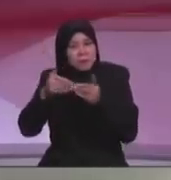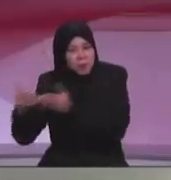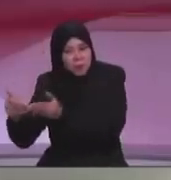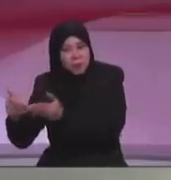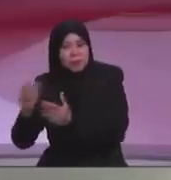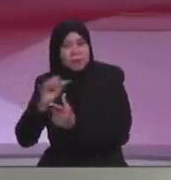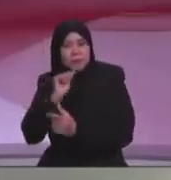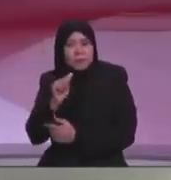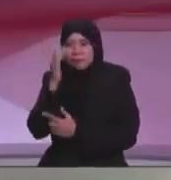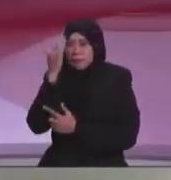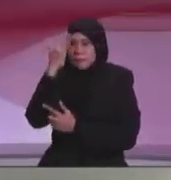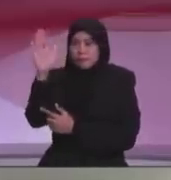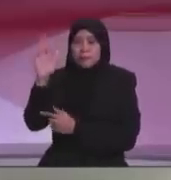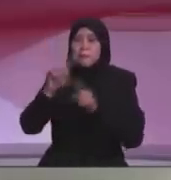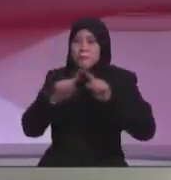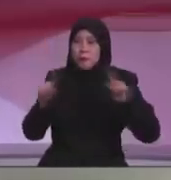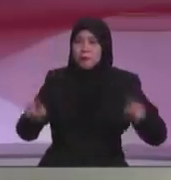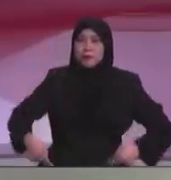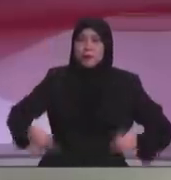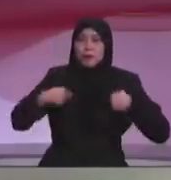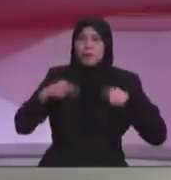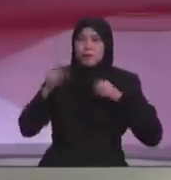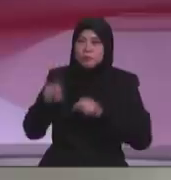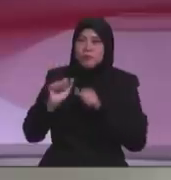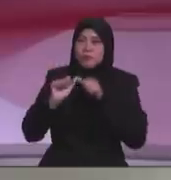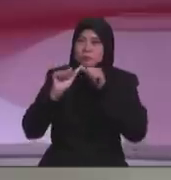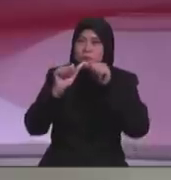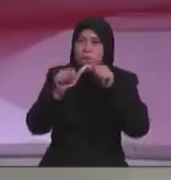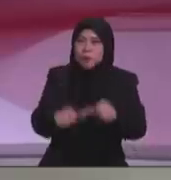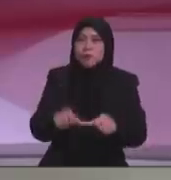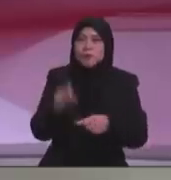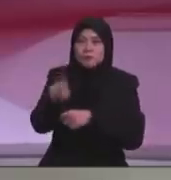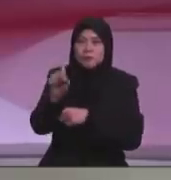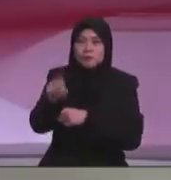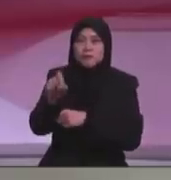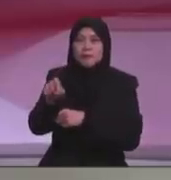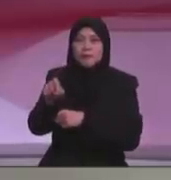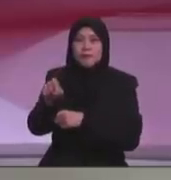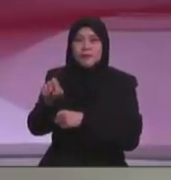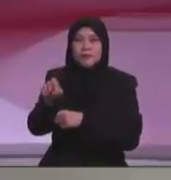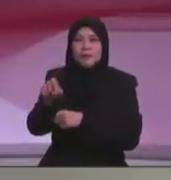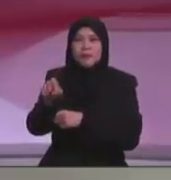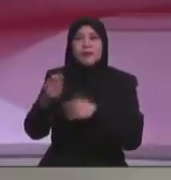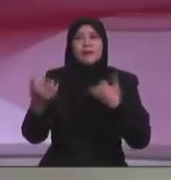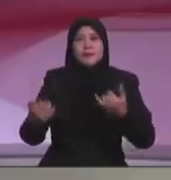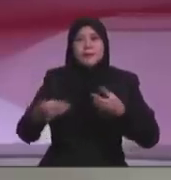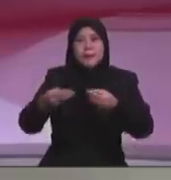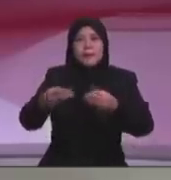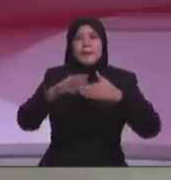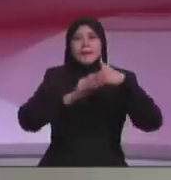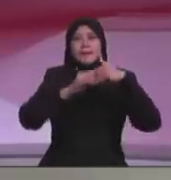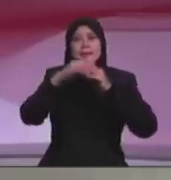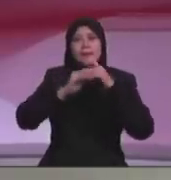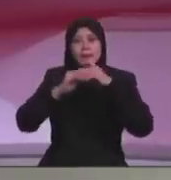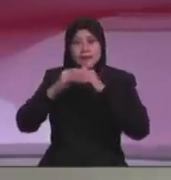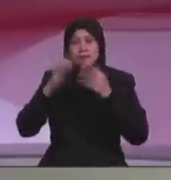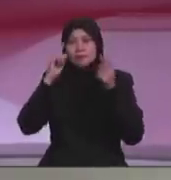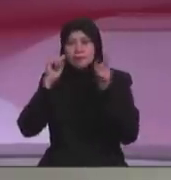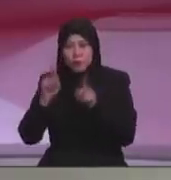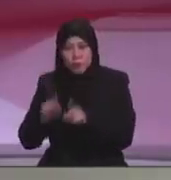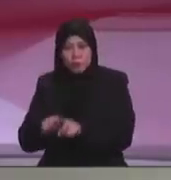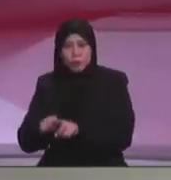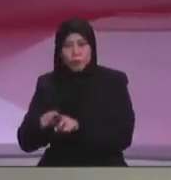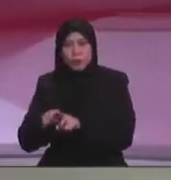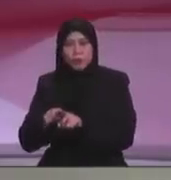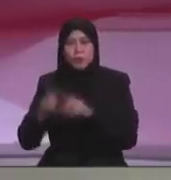tidak. Tetapi kehidupan mesti diteruskan. Jadi, beberapa kelonggaran telah pun dipersetujui